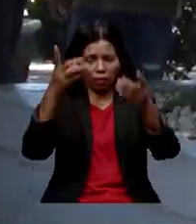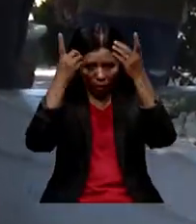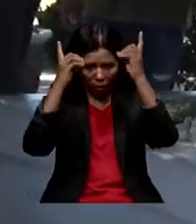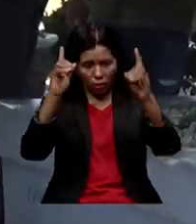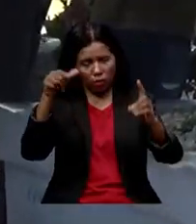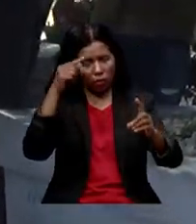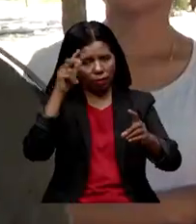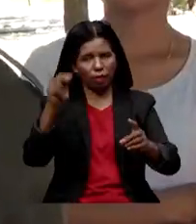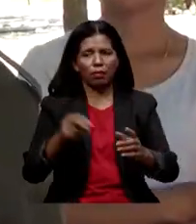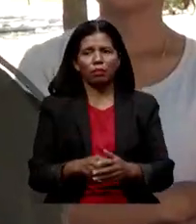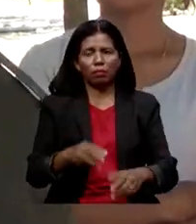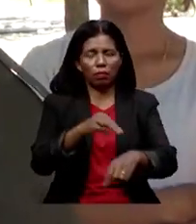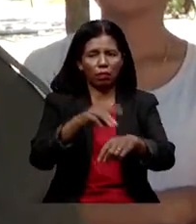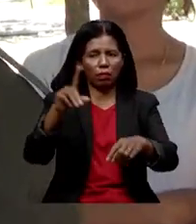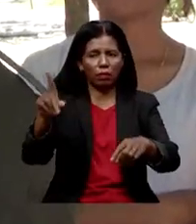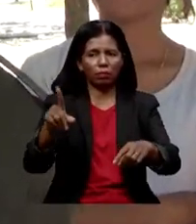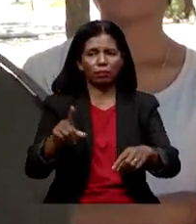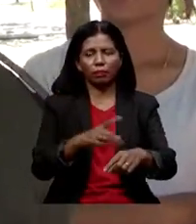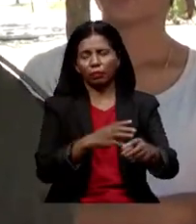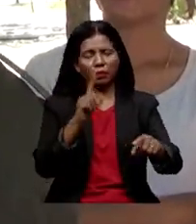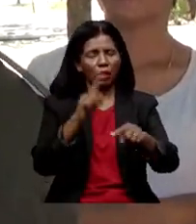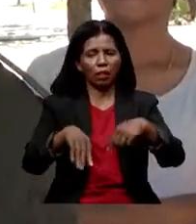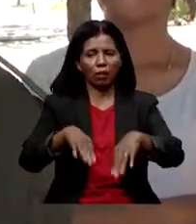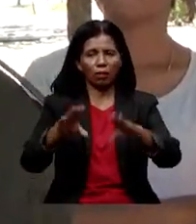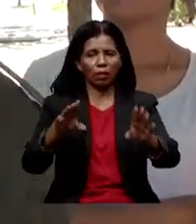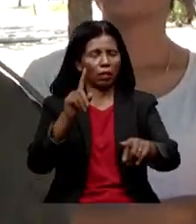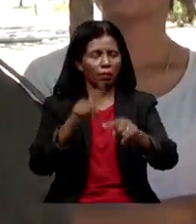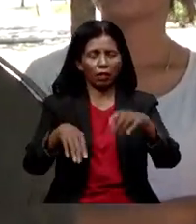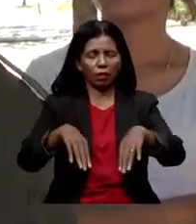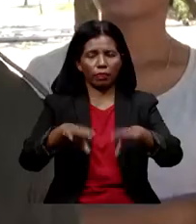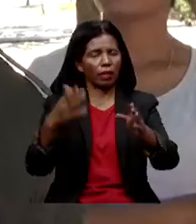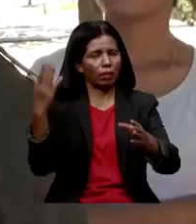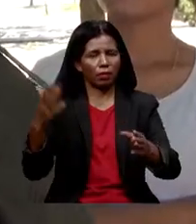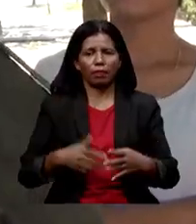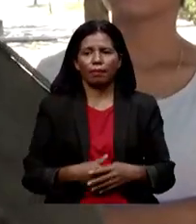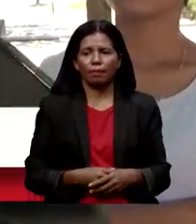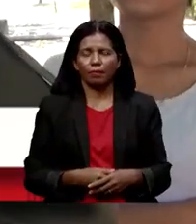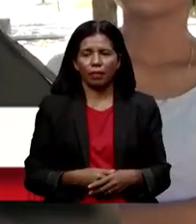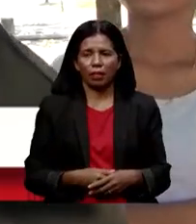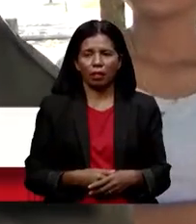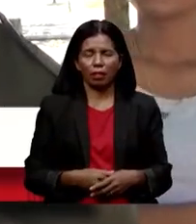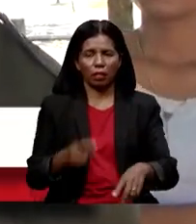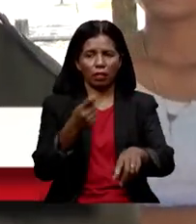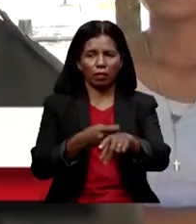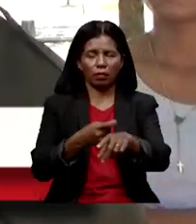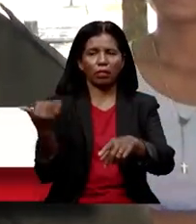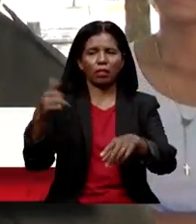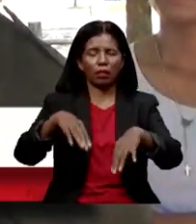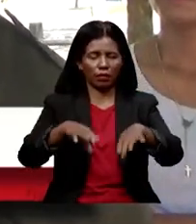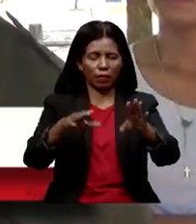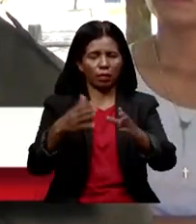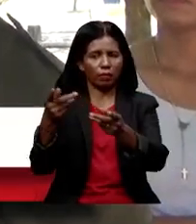guvernian. Motayel nene, parti sorin nene kan laturi jat fanon nene, vendedor sa flansir la laturi jat fan. Komo, ia momentu sira fani itu an